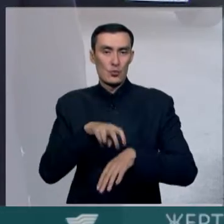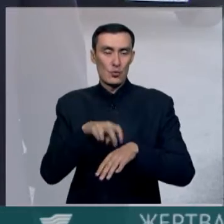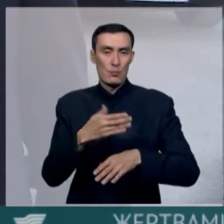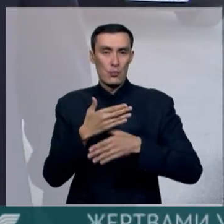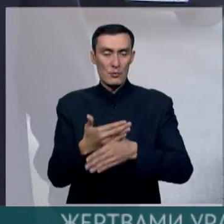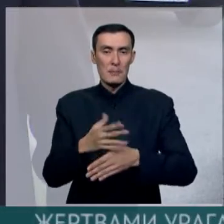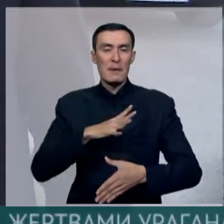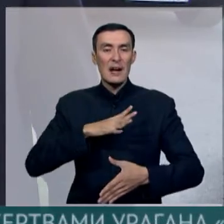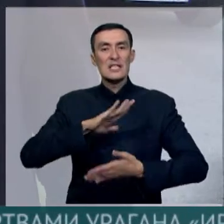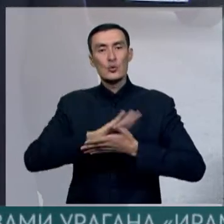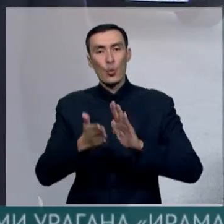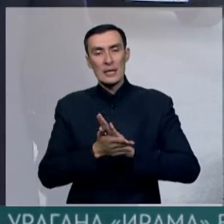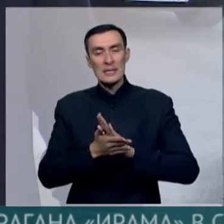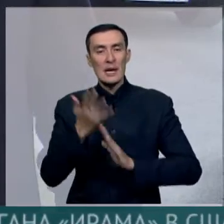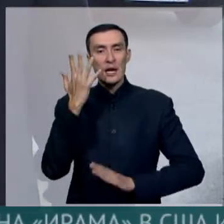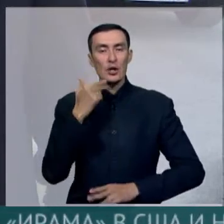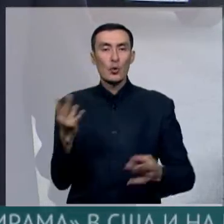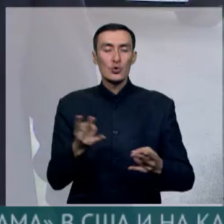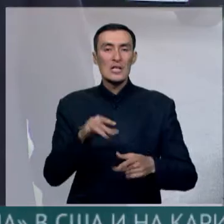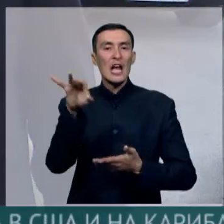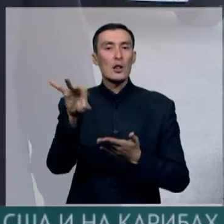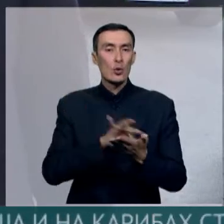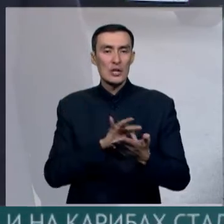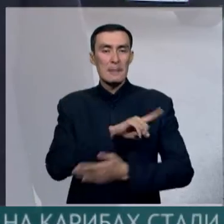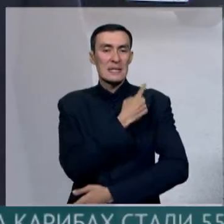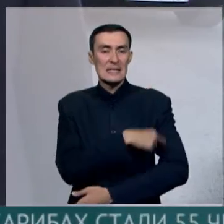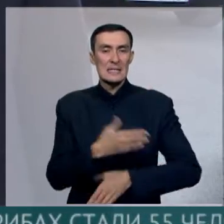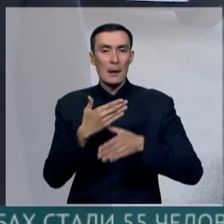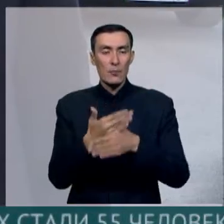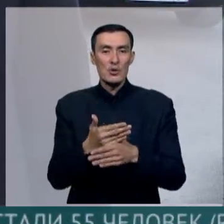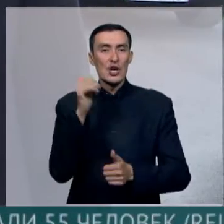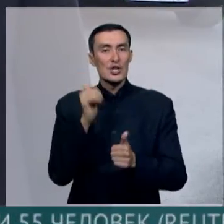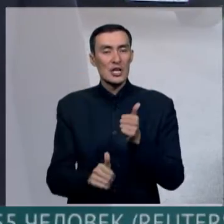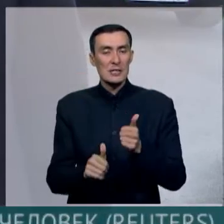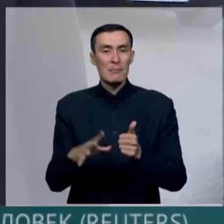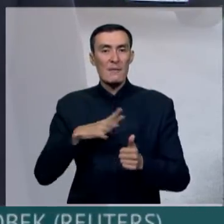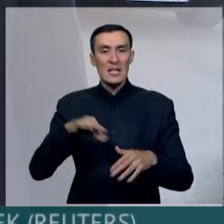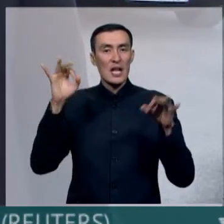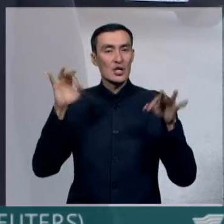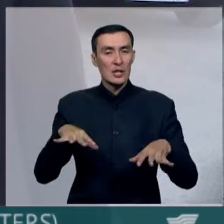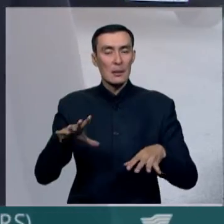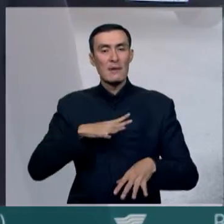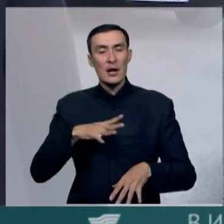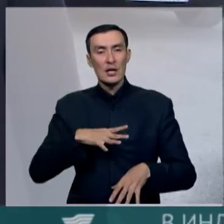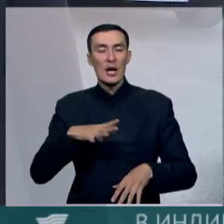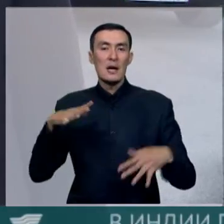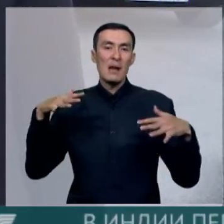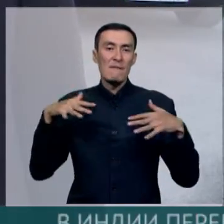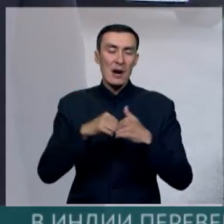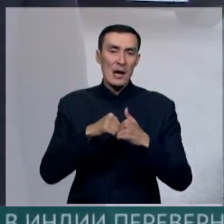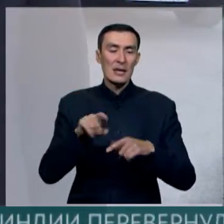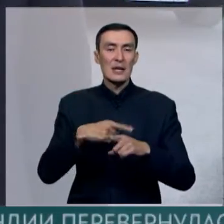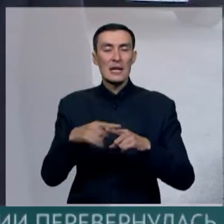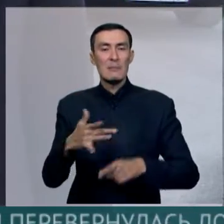Ситуации, в которых требуется оказание неотложной медицинской помощи, зачастую возникают неожиданно. Это могут быть случаи ДТП,